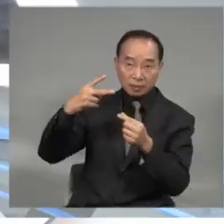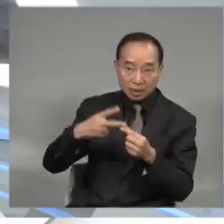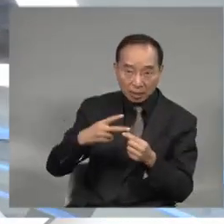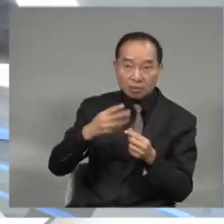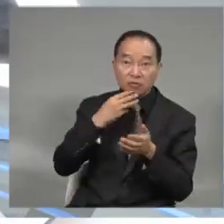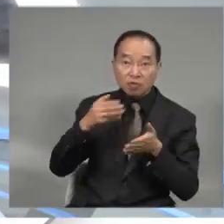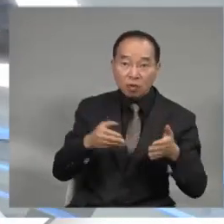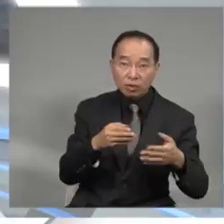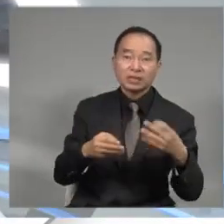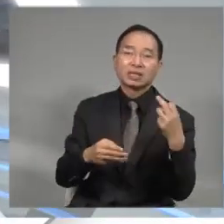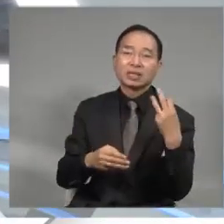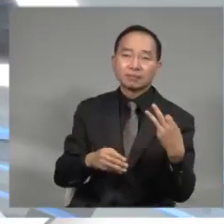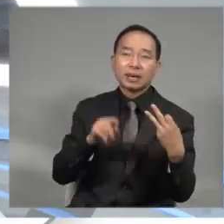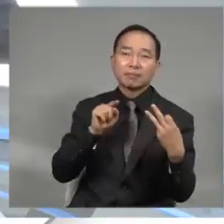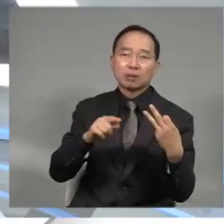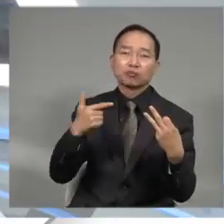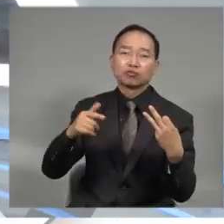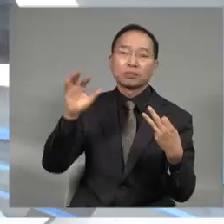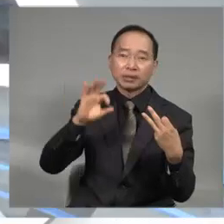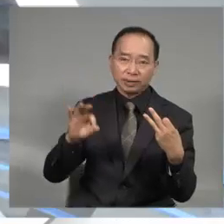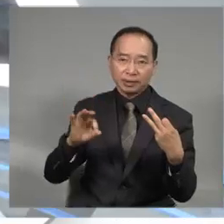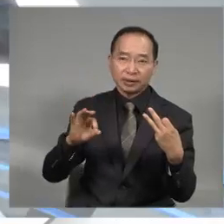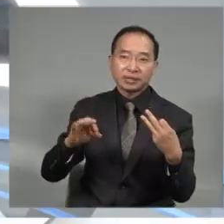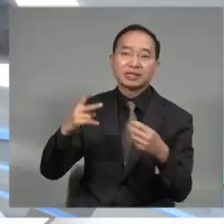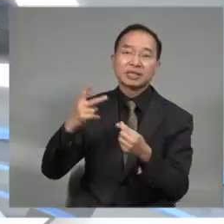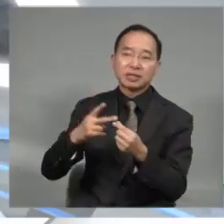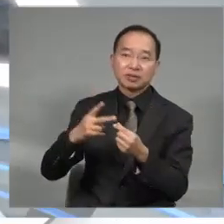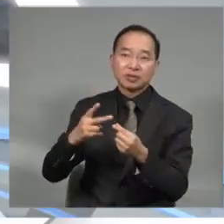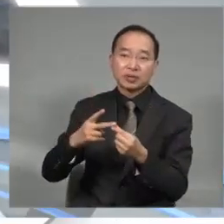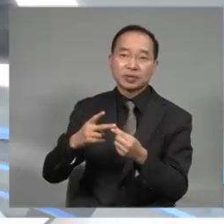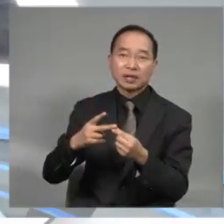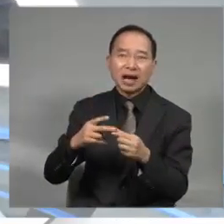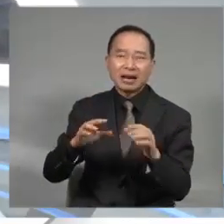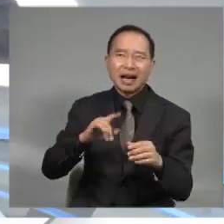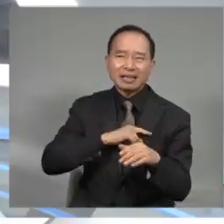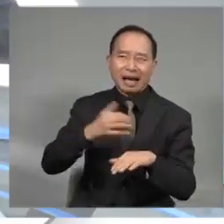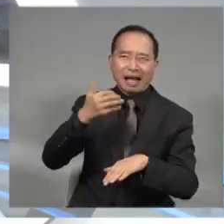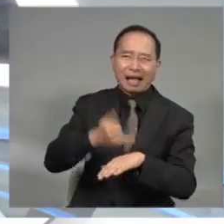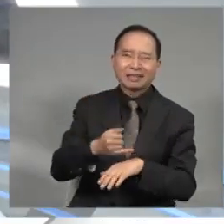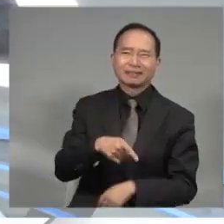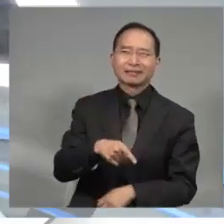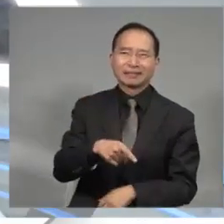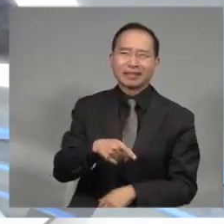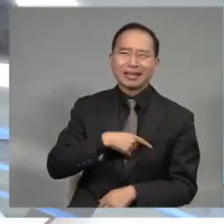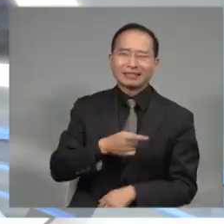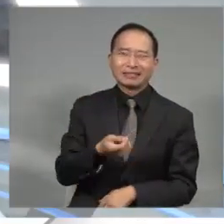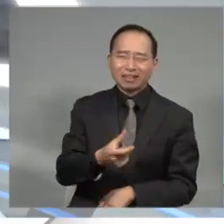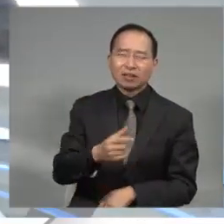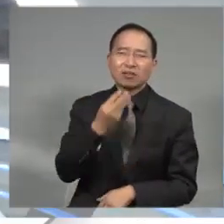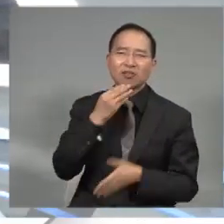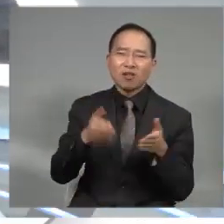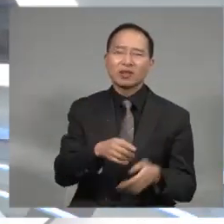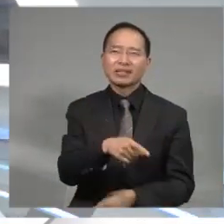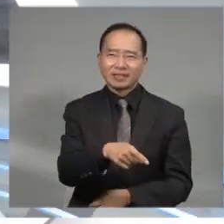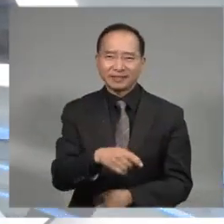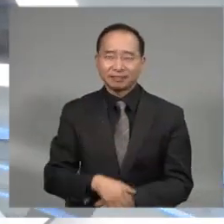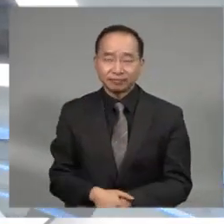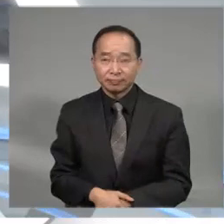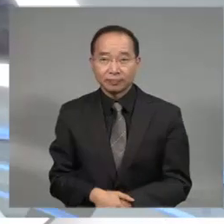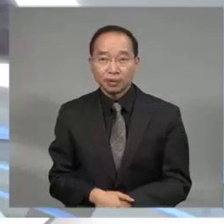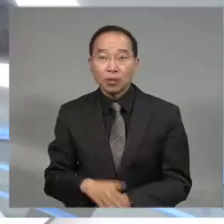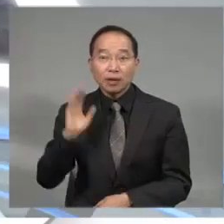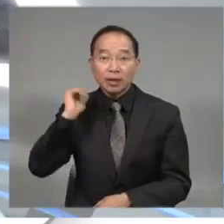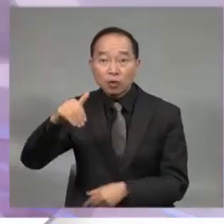지역이 13.6%로 현재까지는 가장 낮은 투표율 보이고 있습니다. 이번 제20대